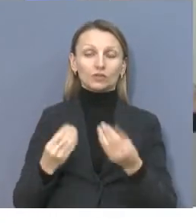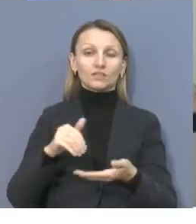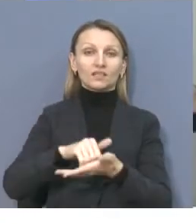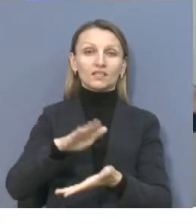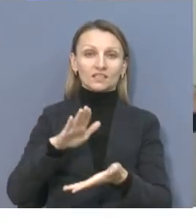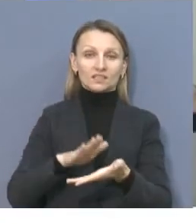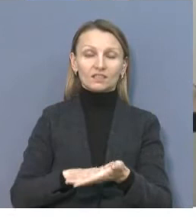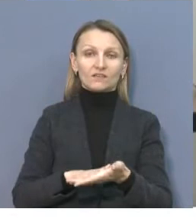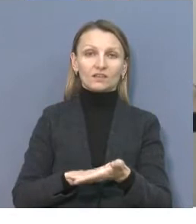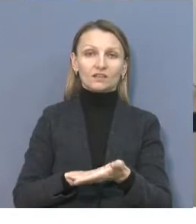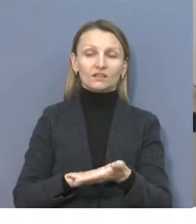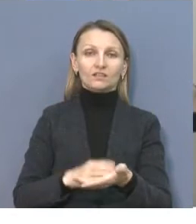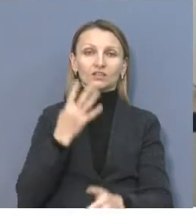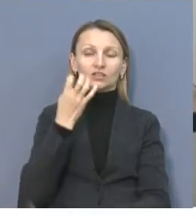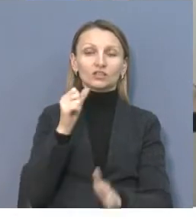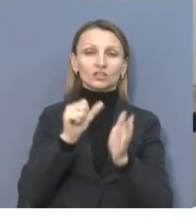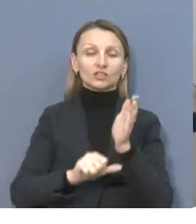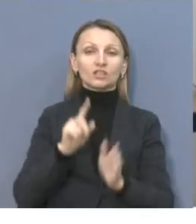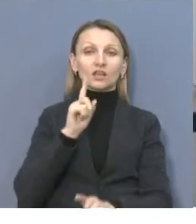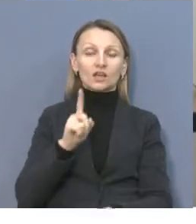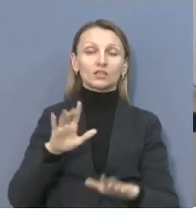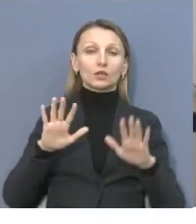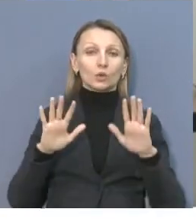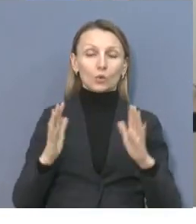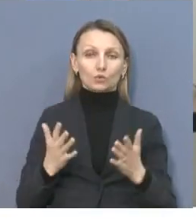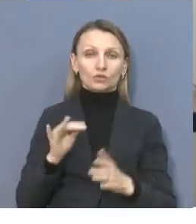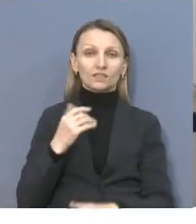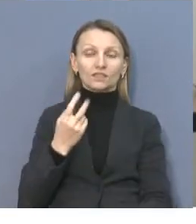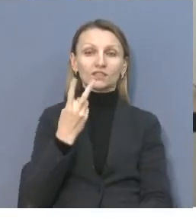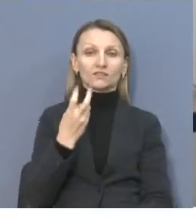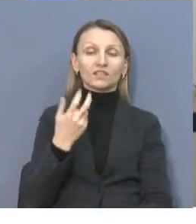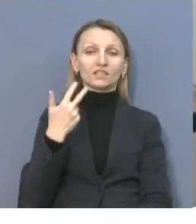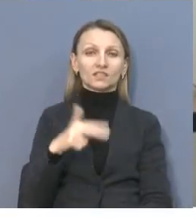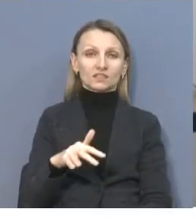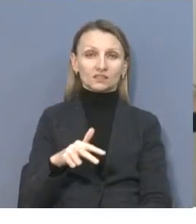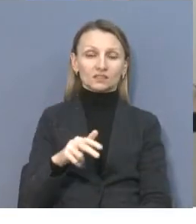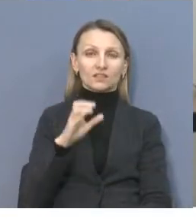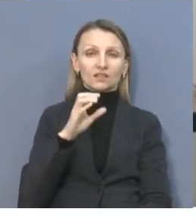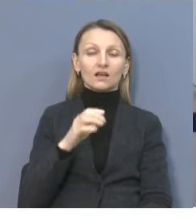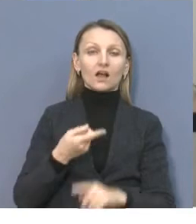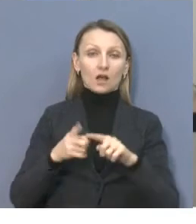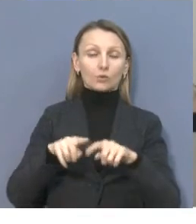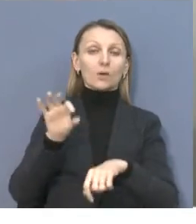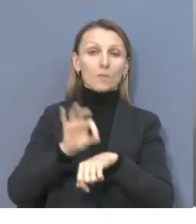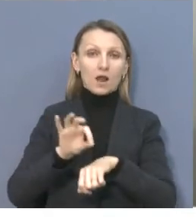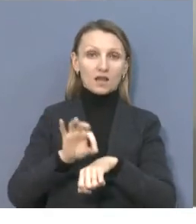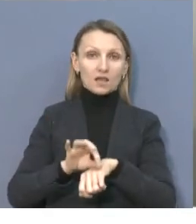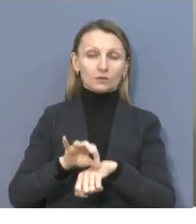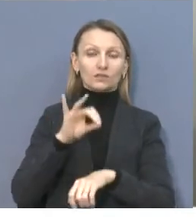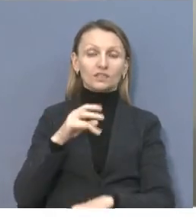боровском уровень 460 эти случаи из них 230 это симптом на я у нас симптомам и